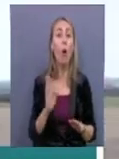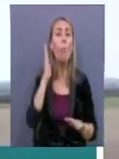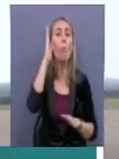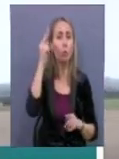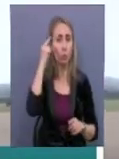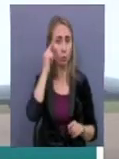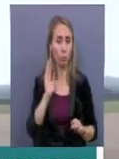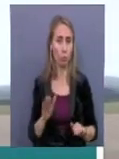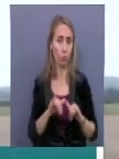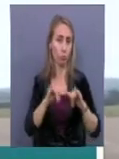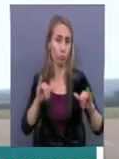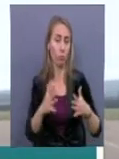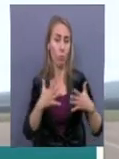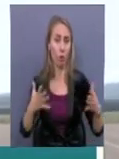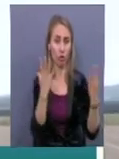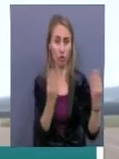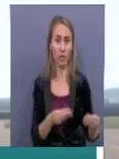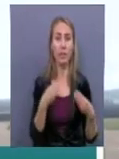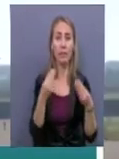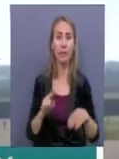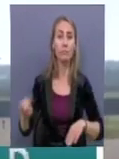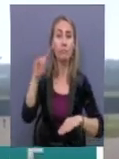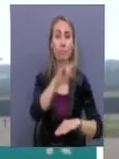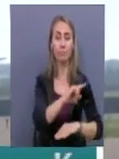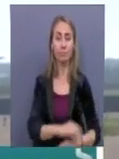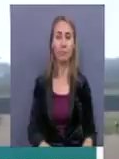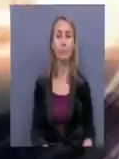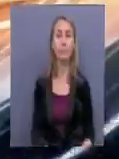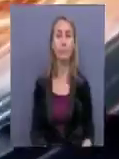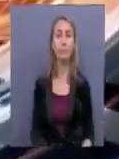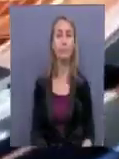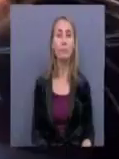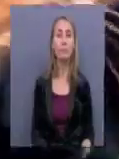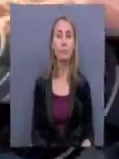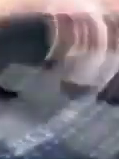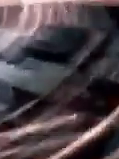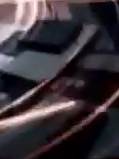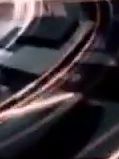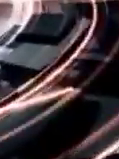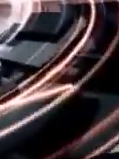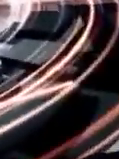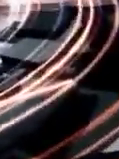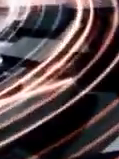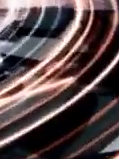жаңадан ашылған әуе рейсінің жұмысы нақты қай мерзімге дейін жалғасатыны белгісіз.